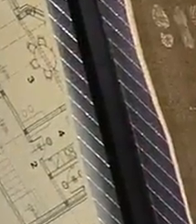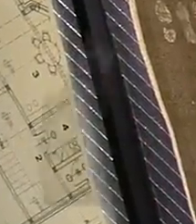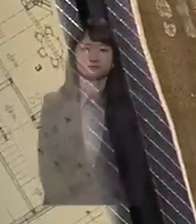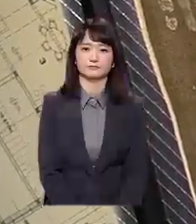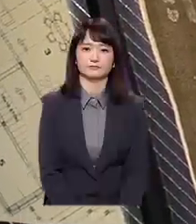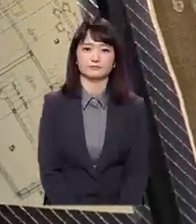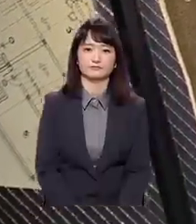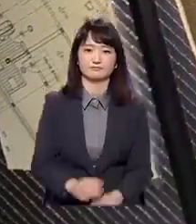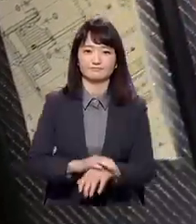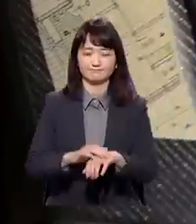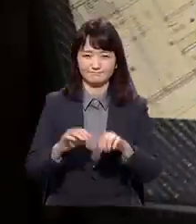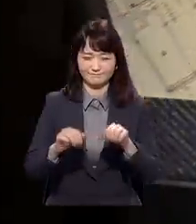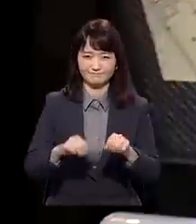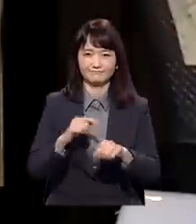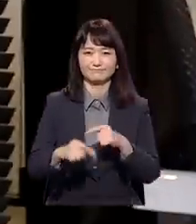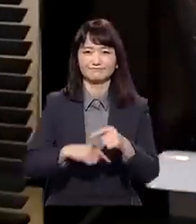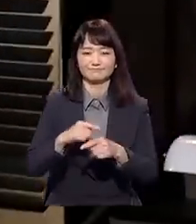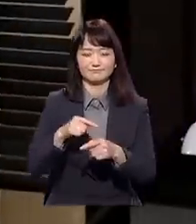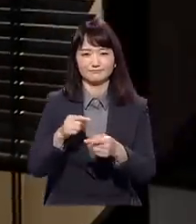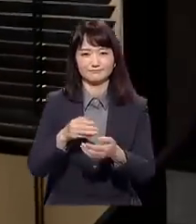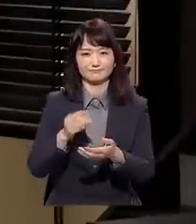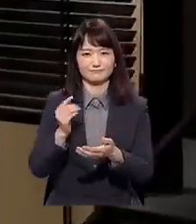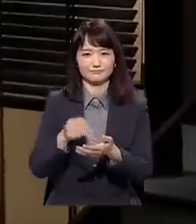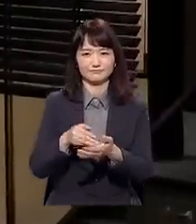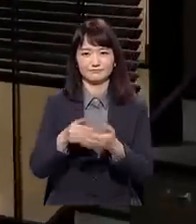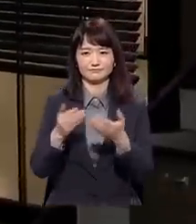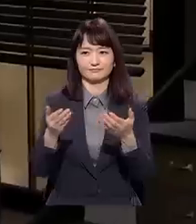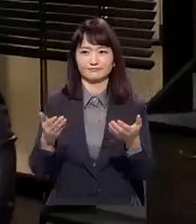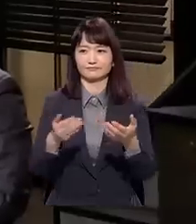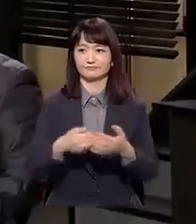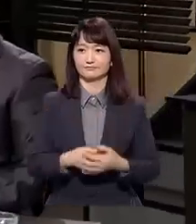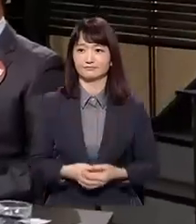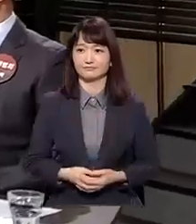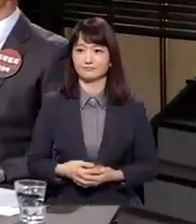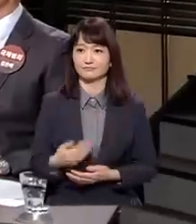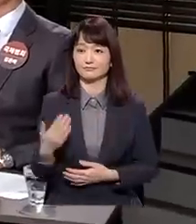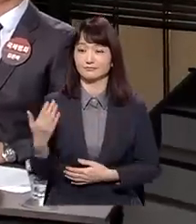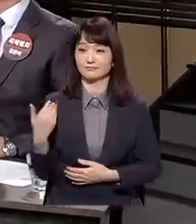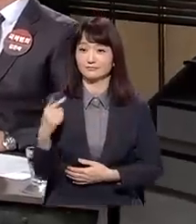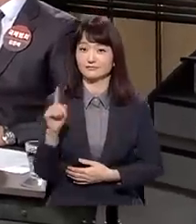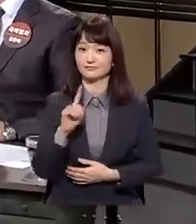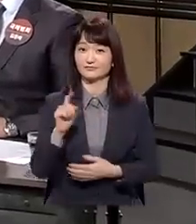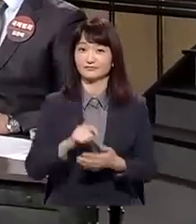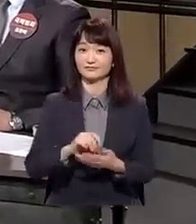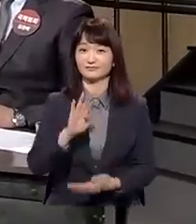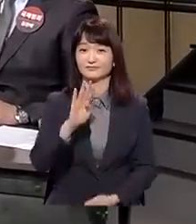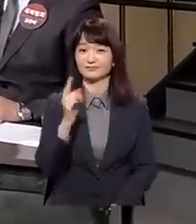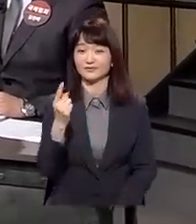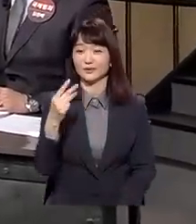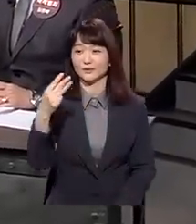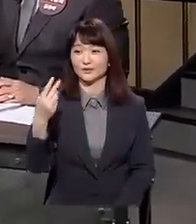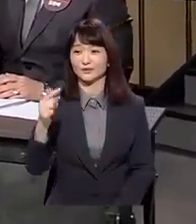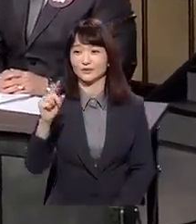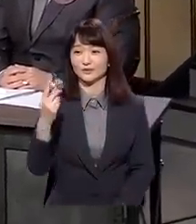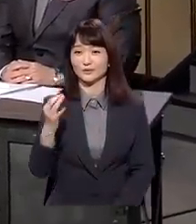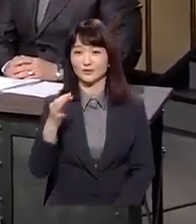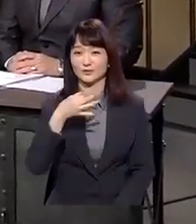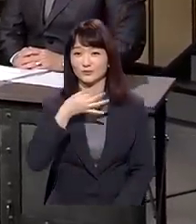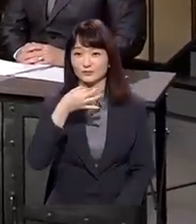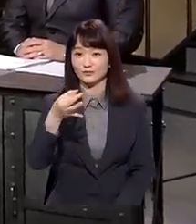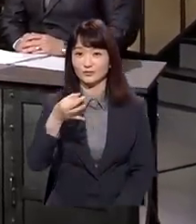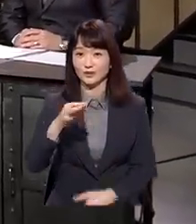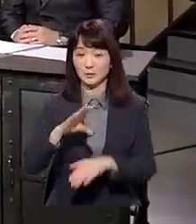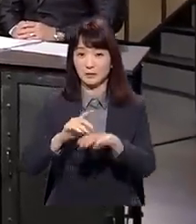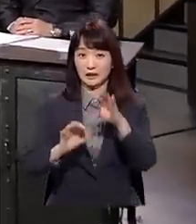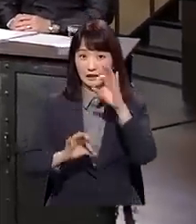뾰로로! 안녕하십니까, 박준 변호사님. 네. 방금 뭐 하셨죠? 뾰로롱! 그러니까요. 아, 진짜 방송 사고 나는